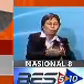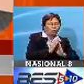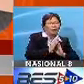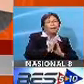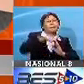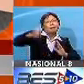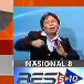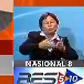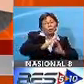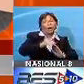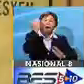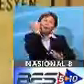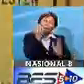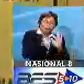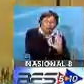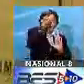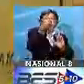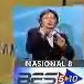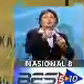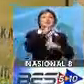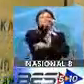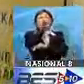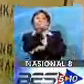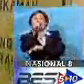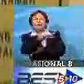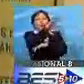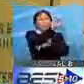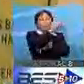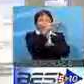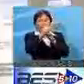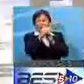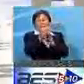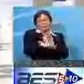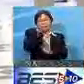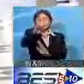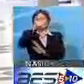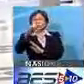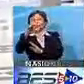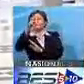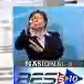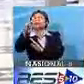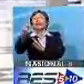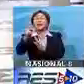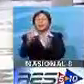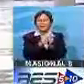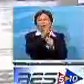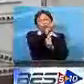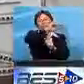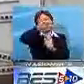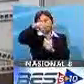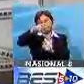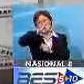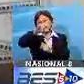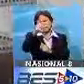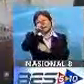rayuan Hakim kemudian menaikkan jumlah jaminan daripada r50,000 kepada rm1,000 dengan dua penjamin